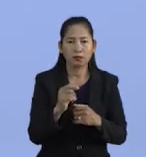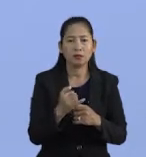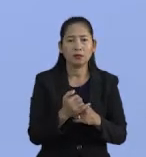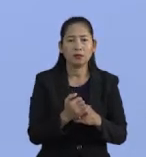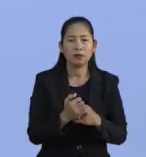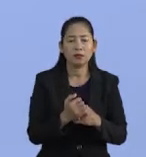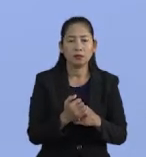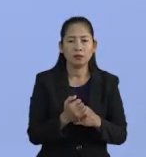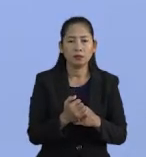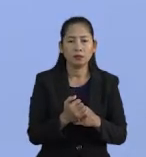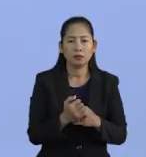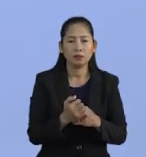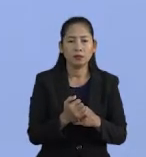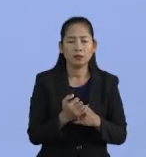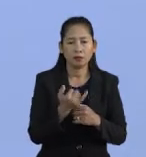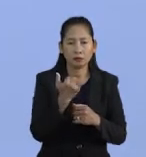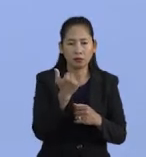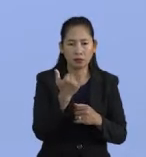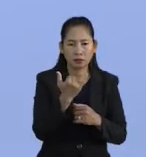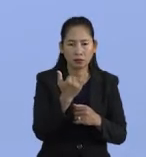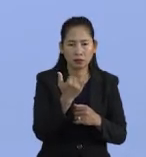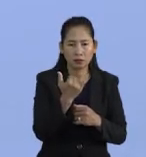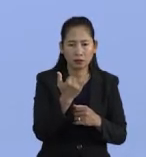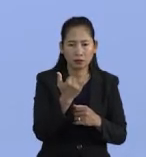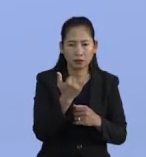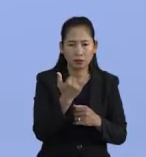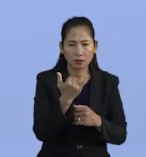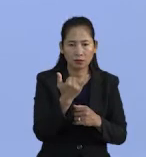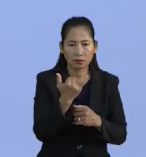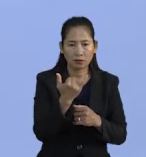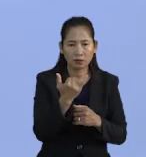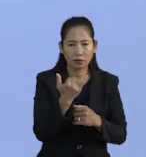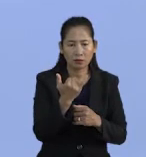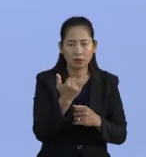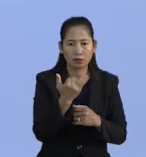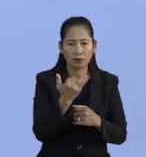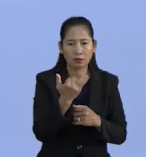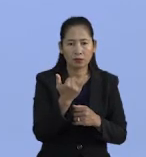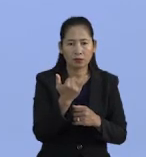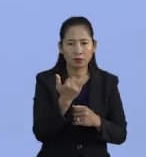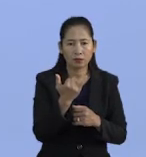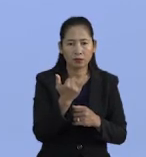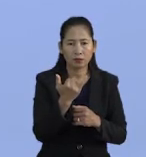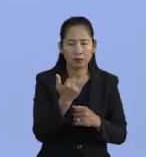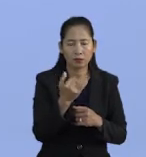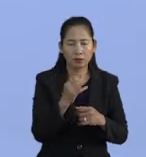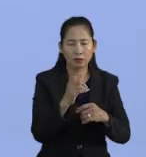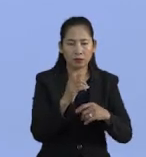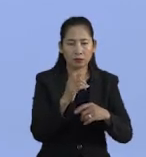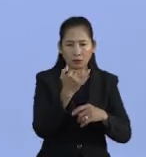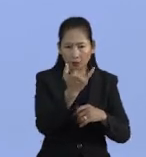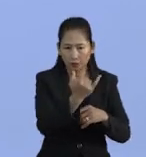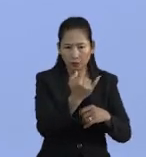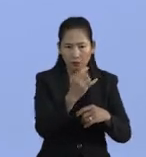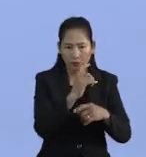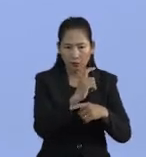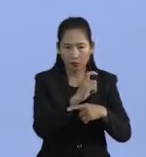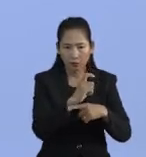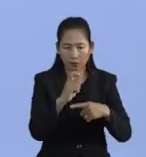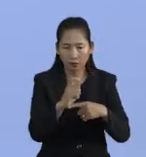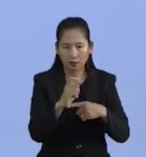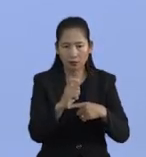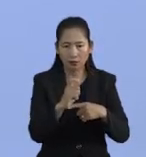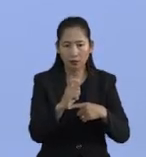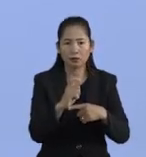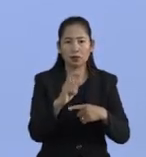cứ lệ phám phám mùi và con sắp kênh mùi lệ phám mùi nó tông ấy có à con